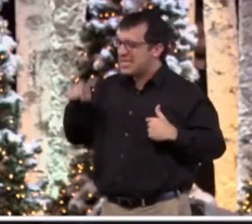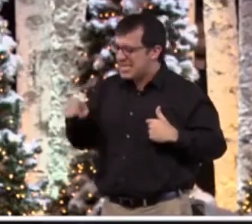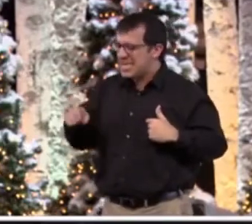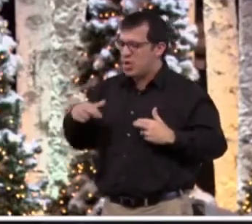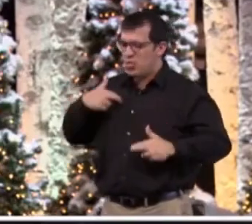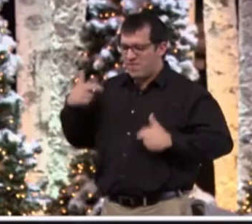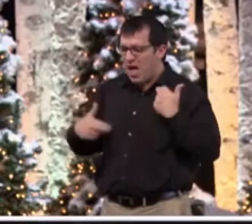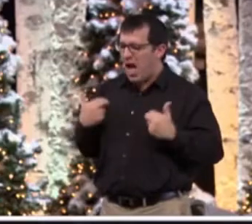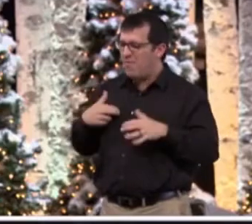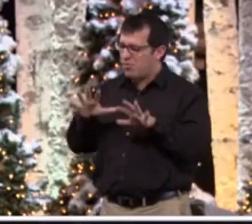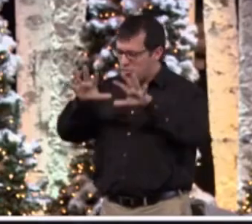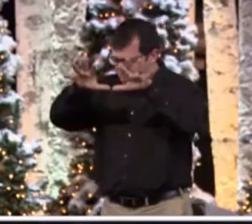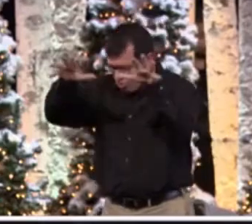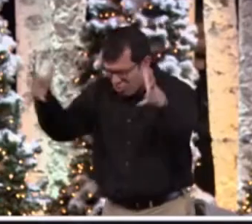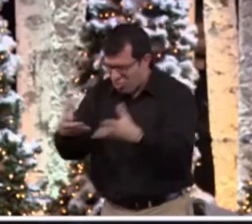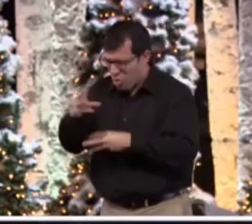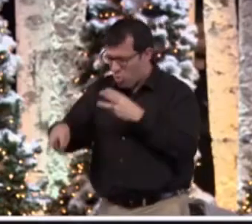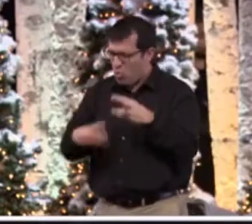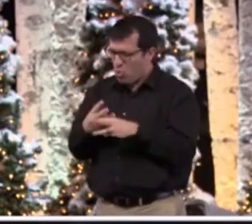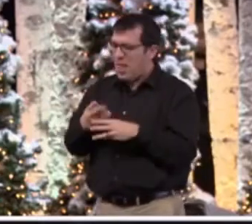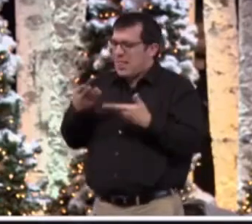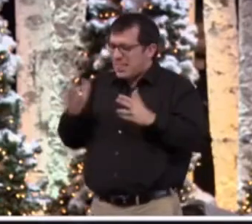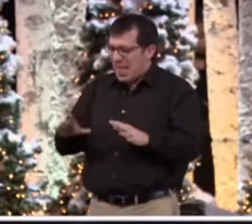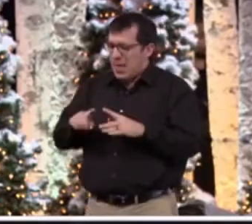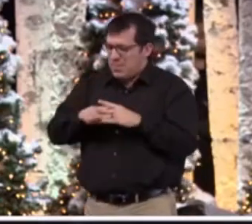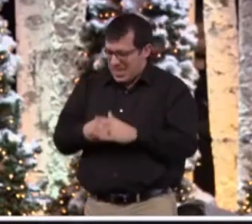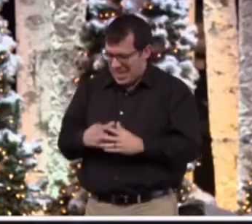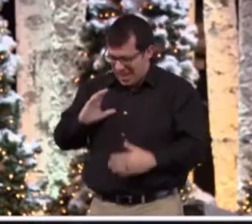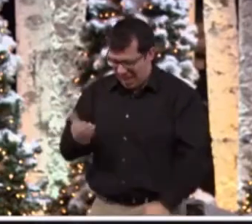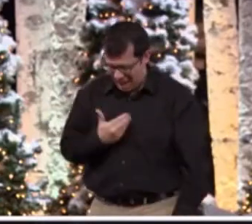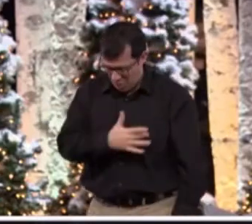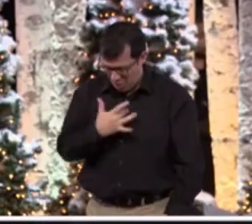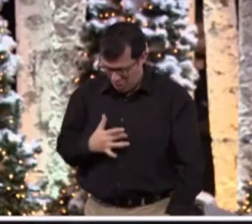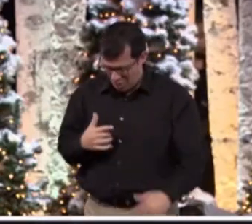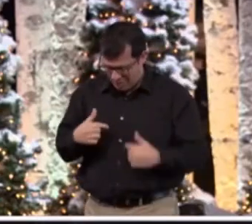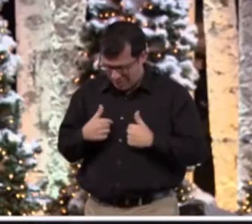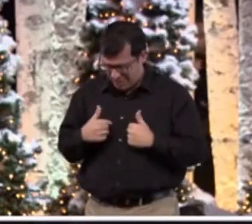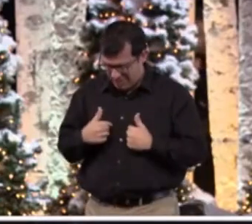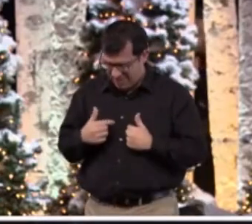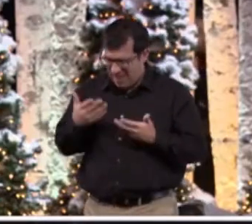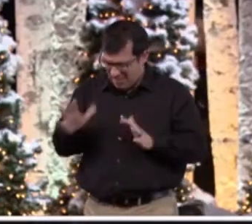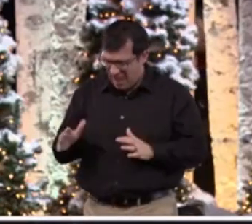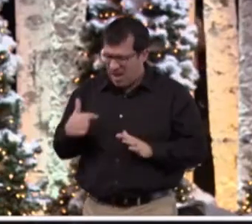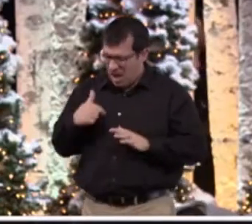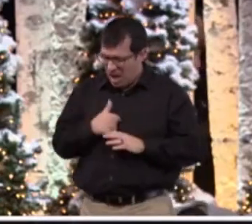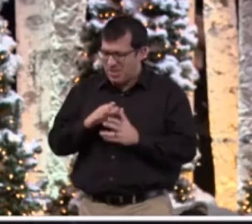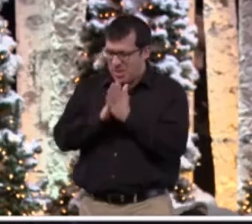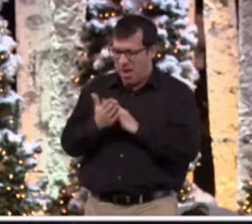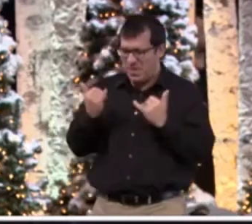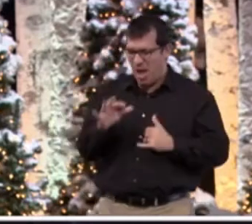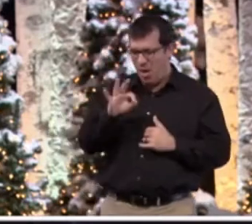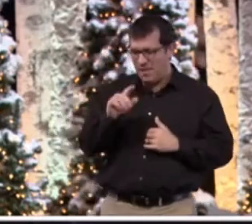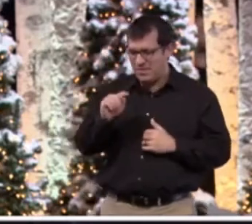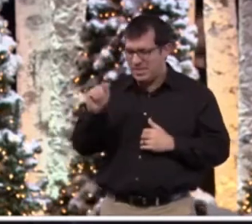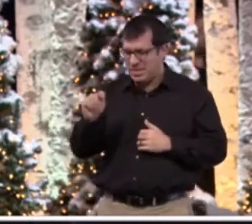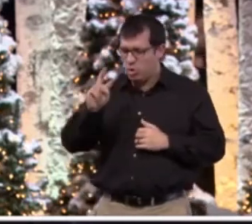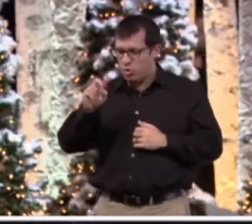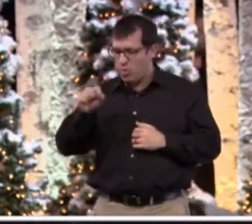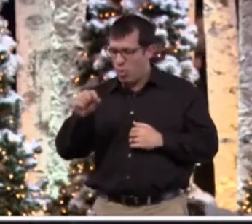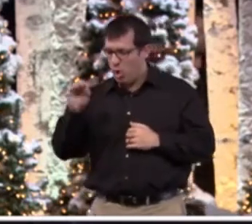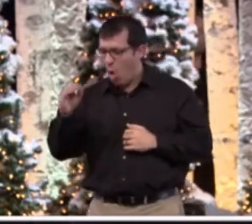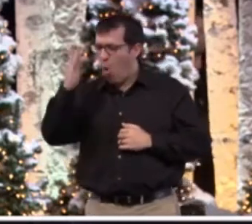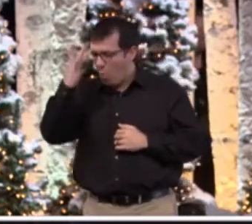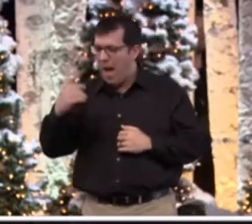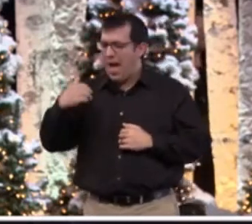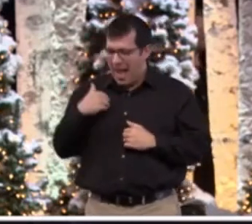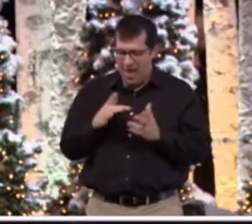छ, यसलाई हाम्रो हृदयबाट सुरु गरौँ। हामीलाई 2.0 जान दिनुहोस् ताकि यो संसारको छोटो